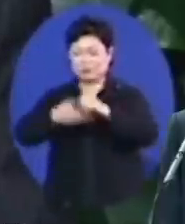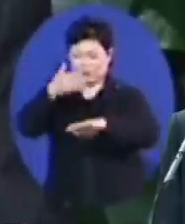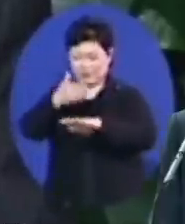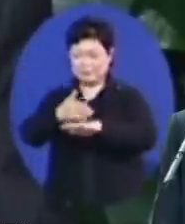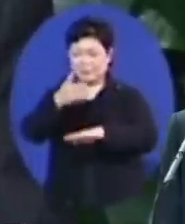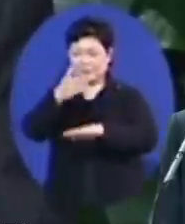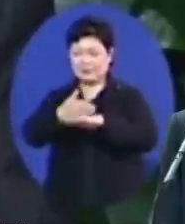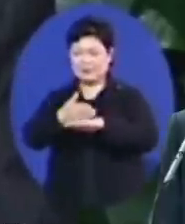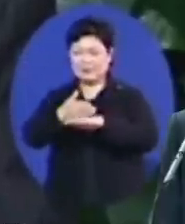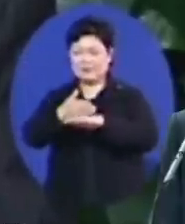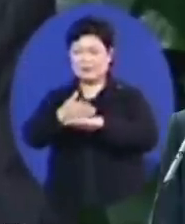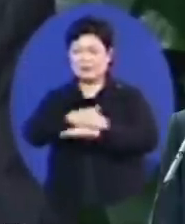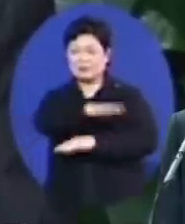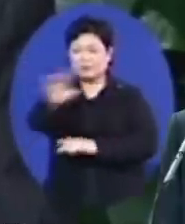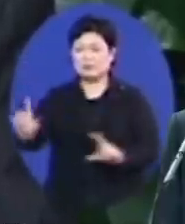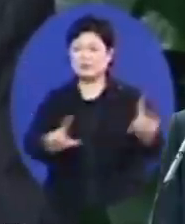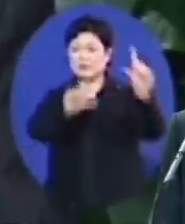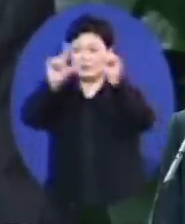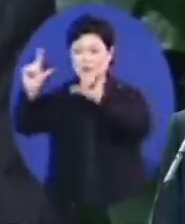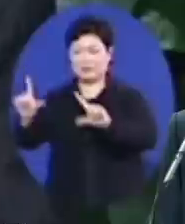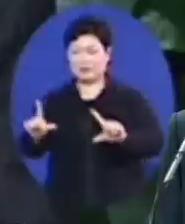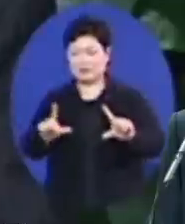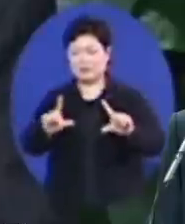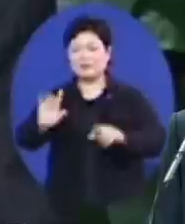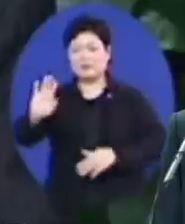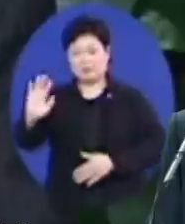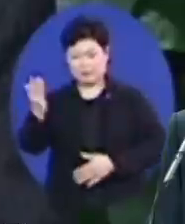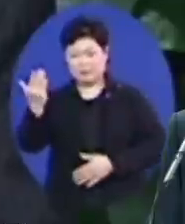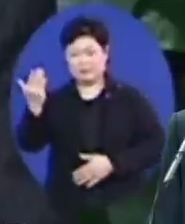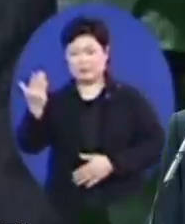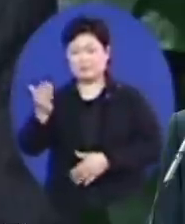추수감사가 우리의 생활화되어야 되는 것입니다.